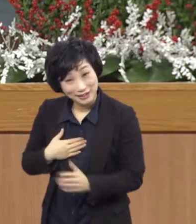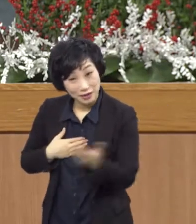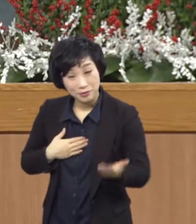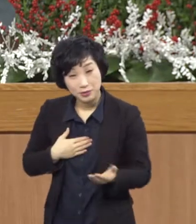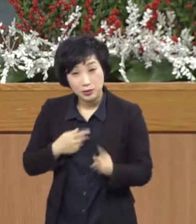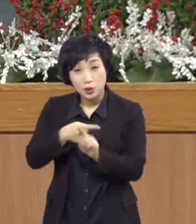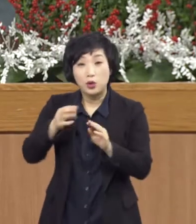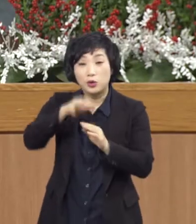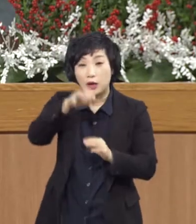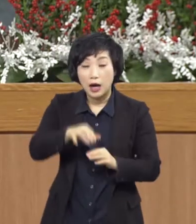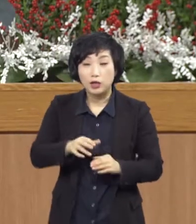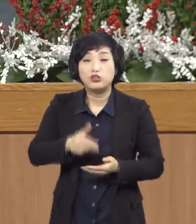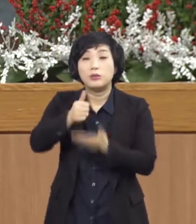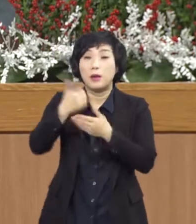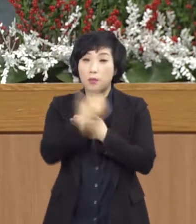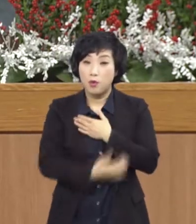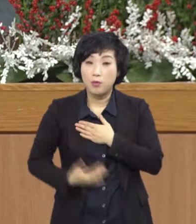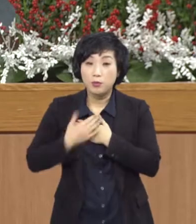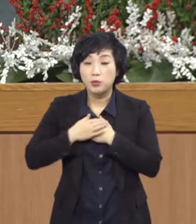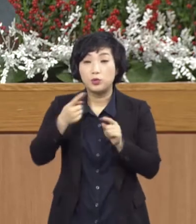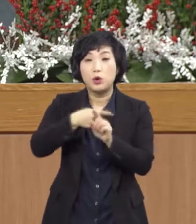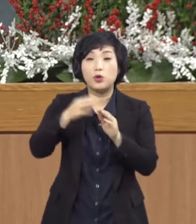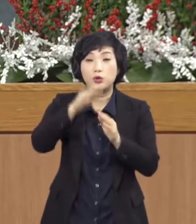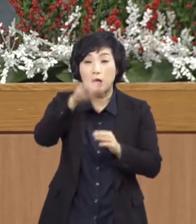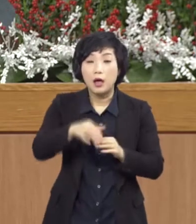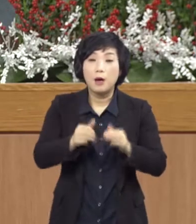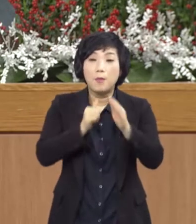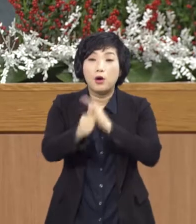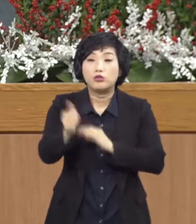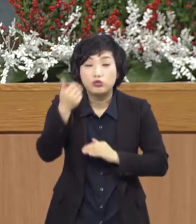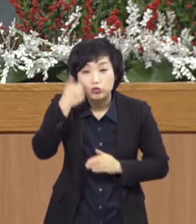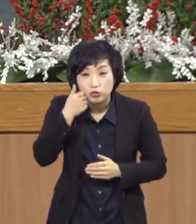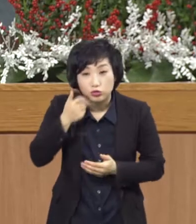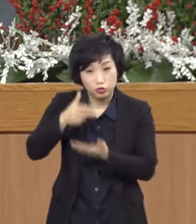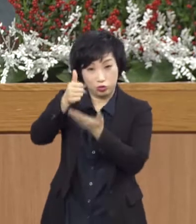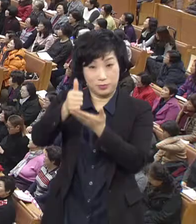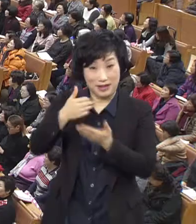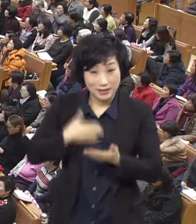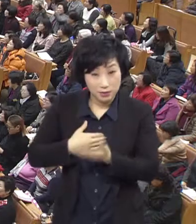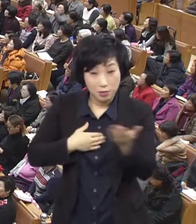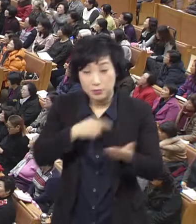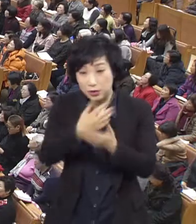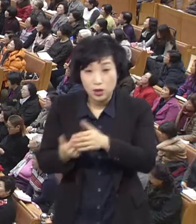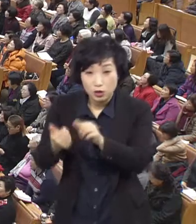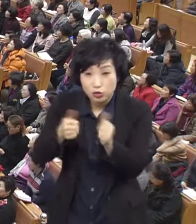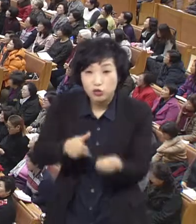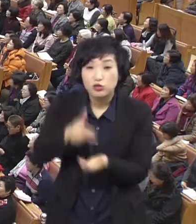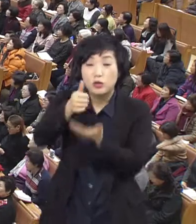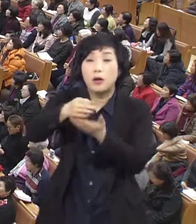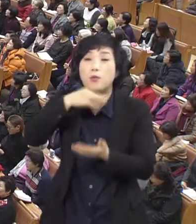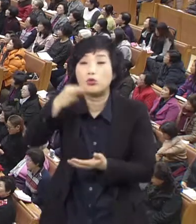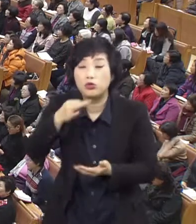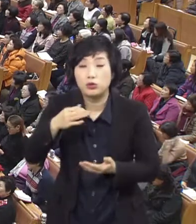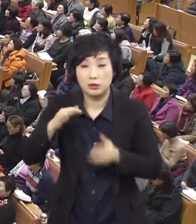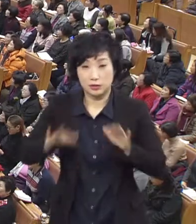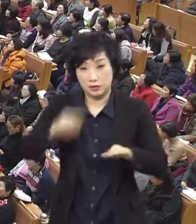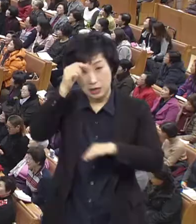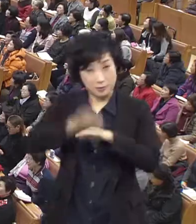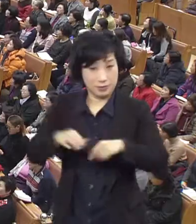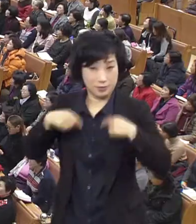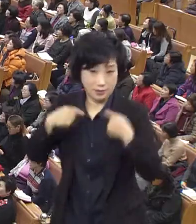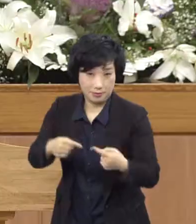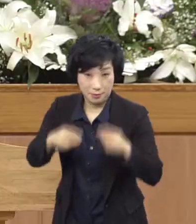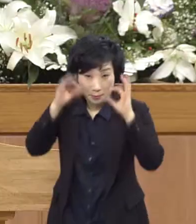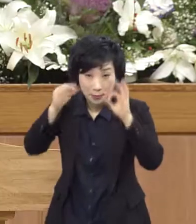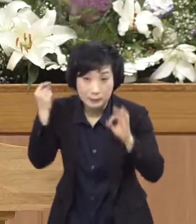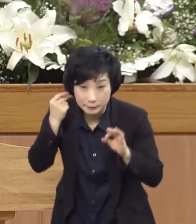교회가 주님의 몸이요 교회의 머리니 피 흘리신 교회 와서 피소리를 들어라 이 말입니다. 무슨 소리를 하고 있느냐 이